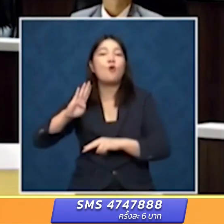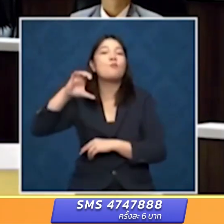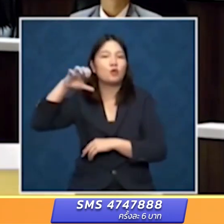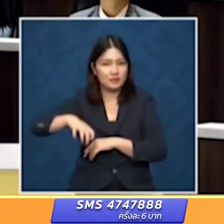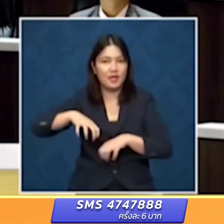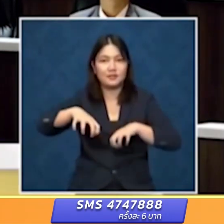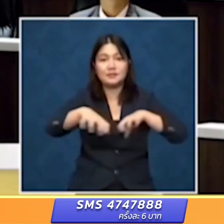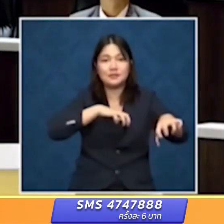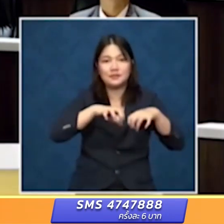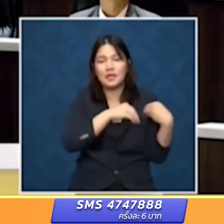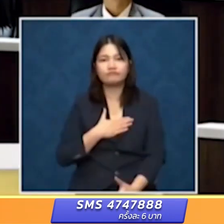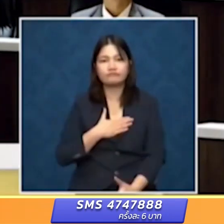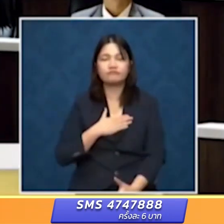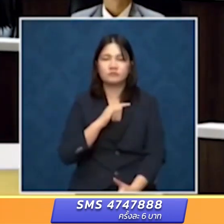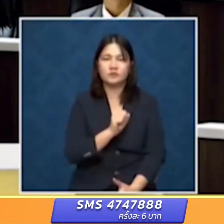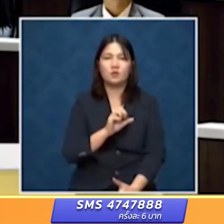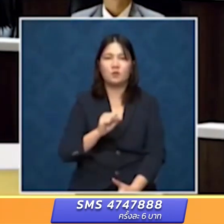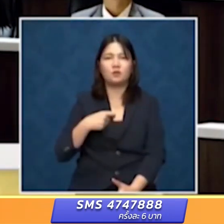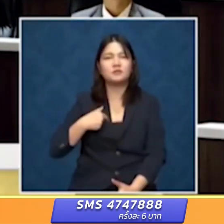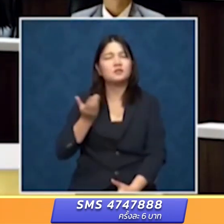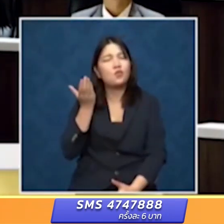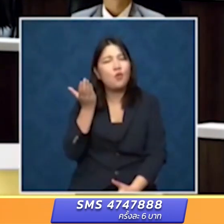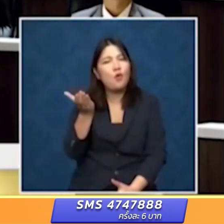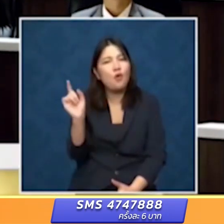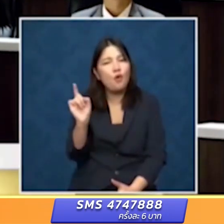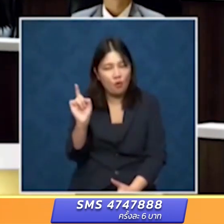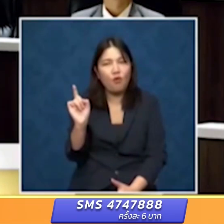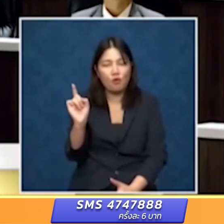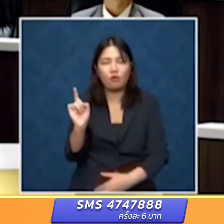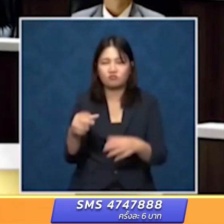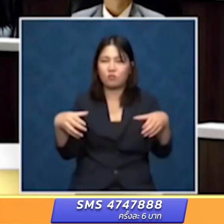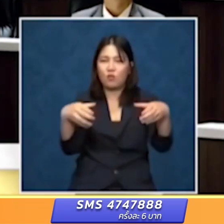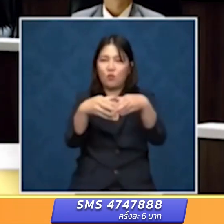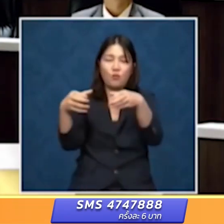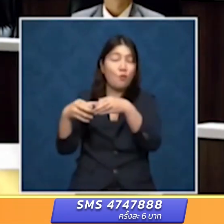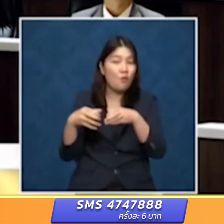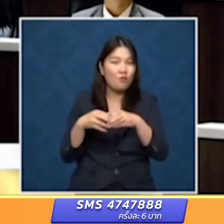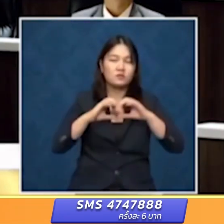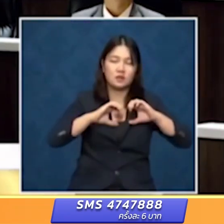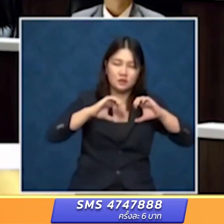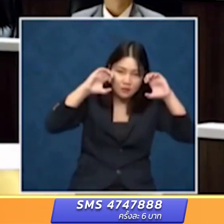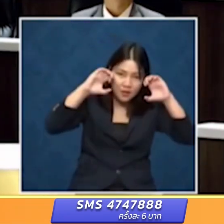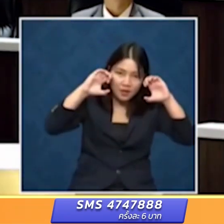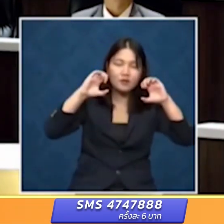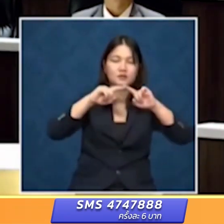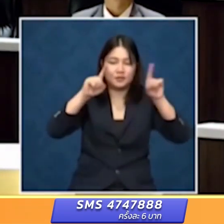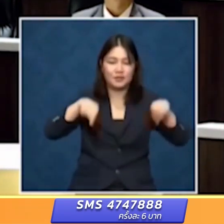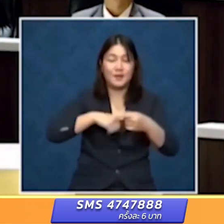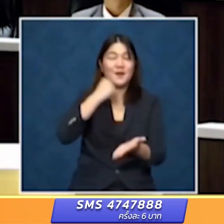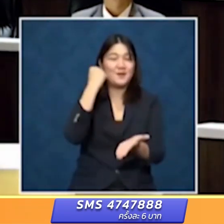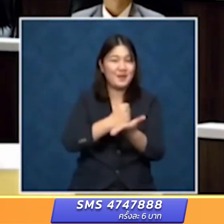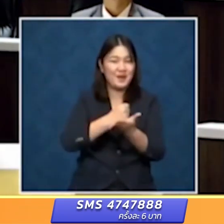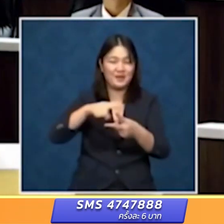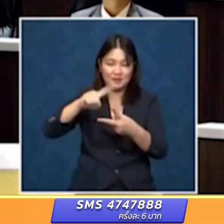คะ จริงด้วย เรารายงานกันไปมีแต่อุดรธานี ใช่อุดรเยอะมากลองลงไปเป็นขอนแก่นอะไรแบบนี้นะฮะ ศรีสะเกษส่ว